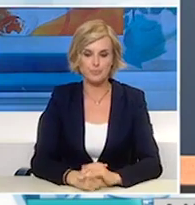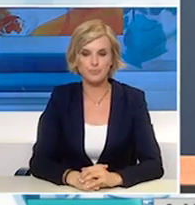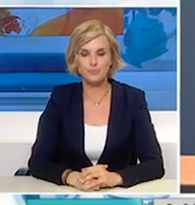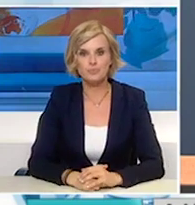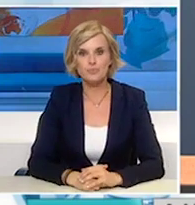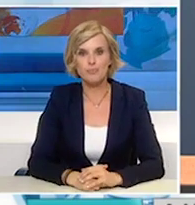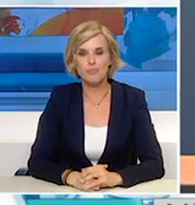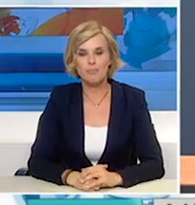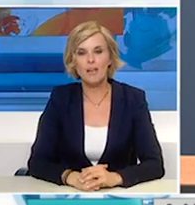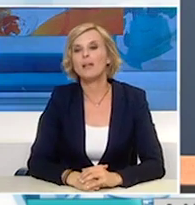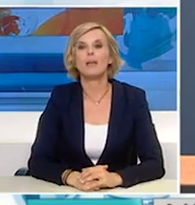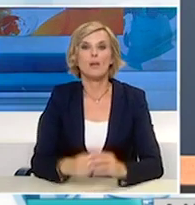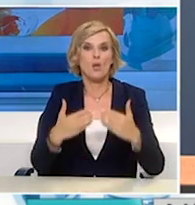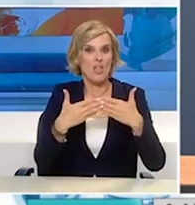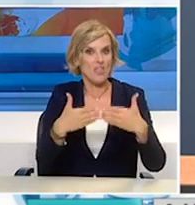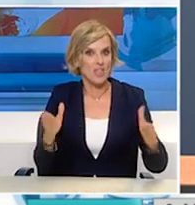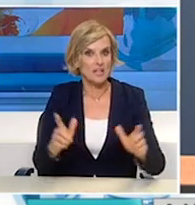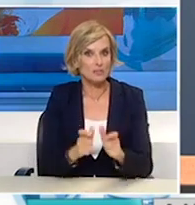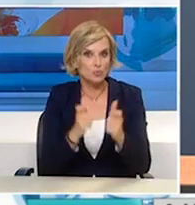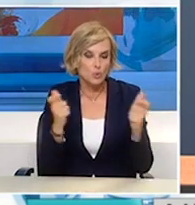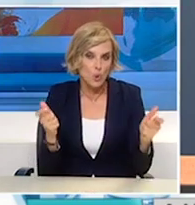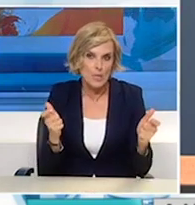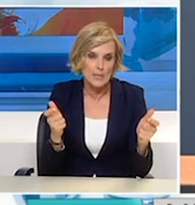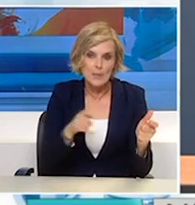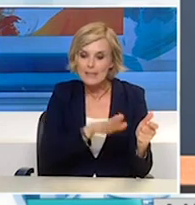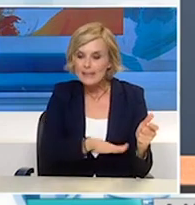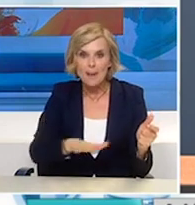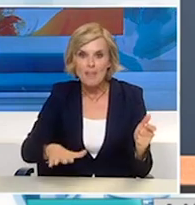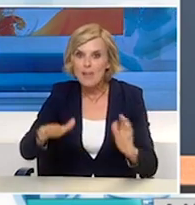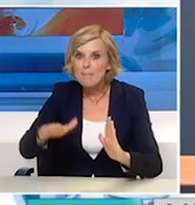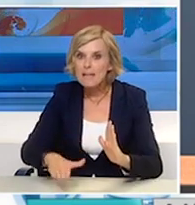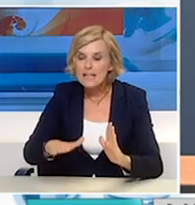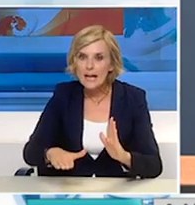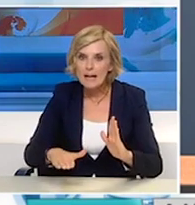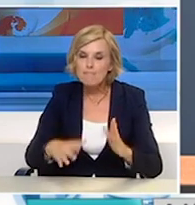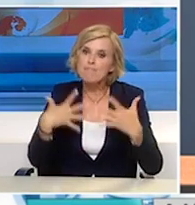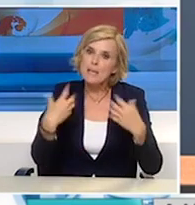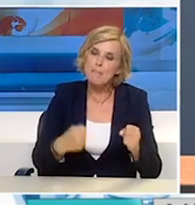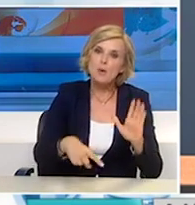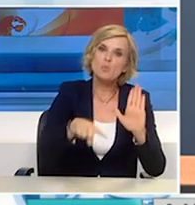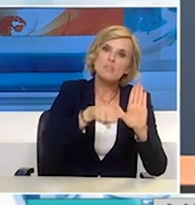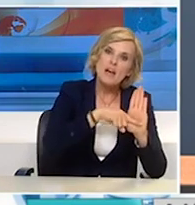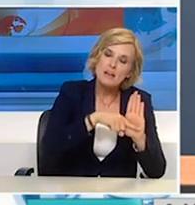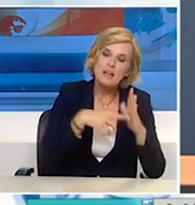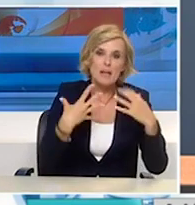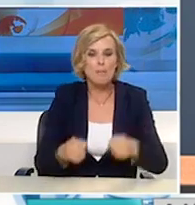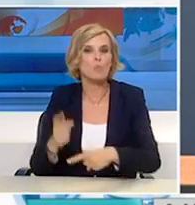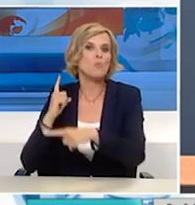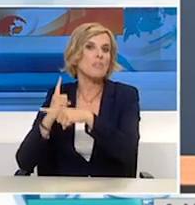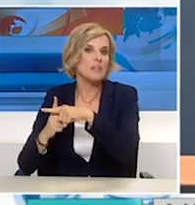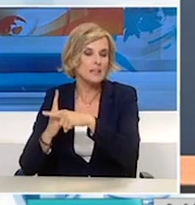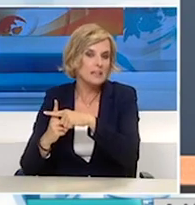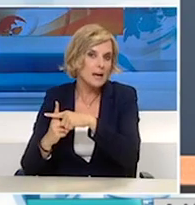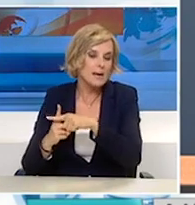Το άνοιγμα των σχολείων για τα μικρά παιδιά παραμένει ένα σύνθετο δίλημα. Υπάρχουν αρκετά υπέρ και κάποιοι ενδιασμοί. Απ' την άλλη,